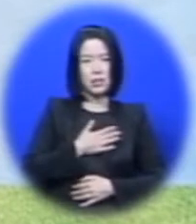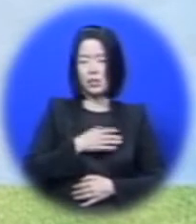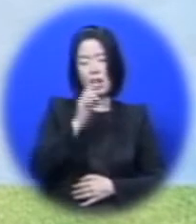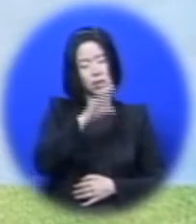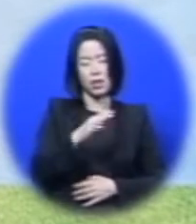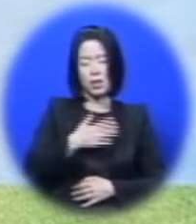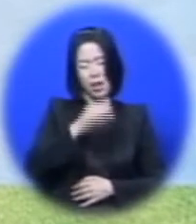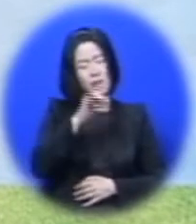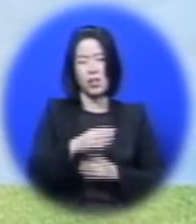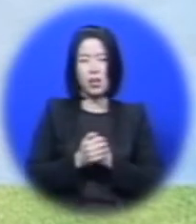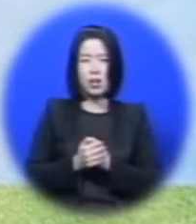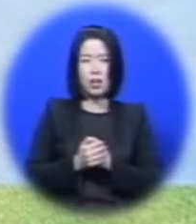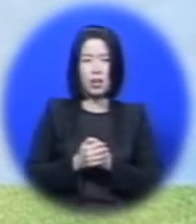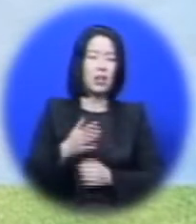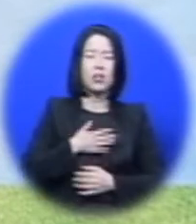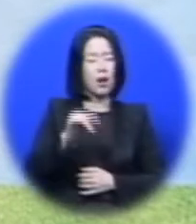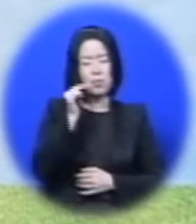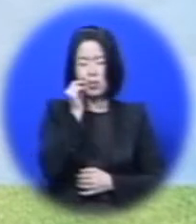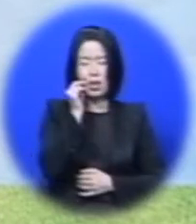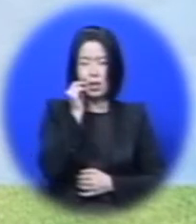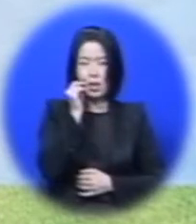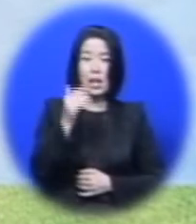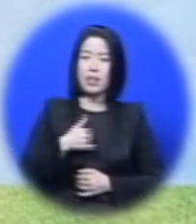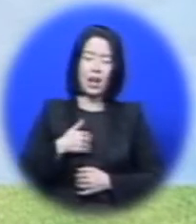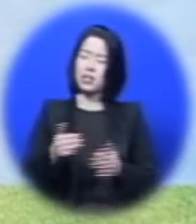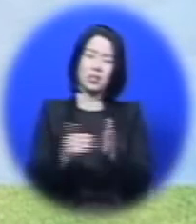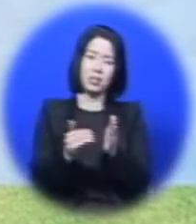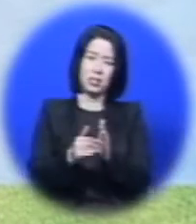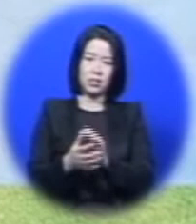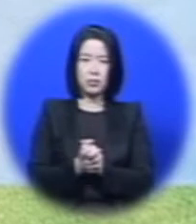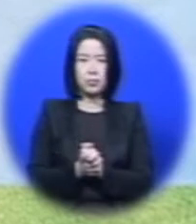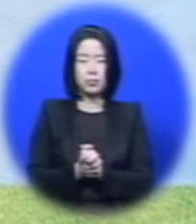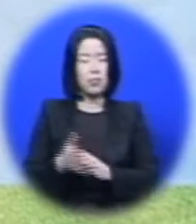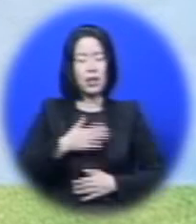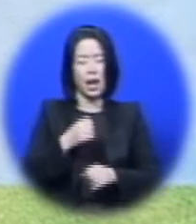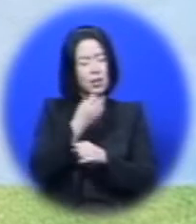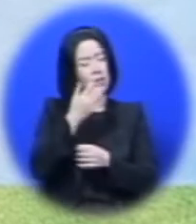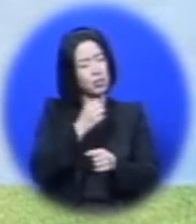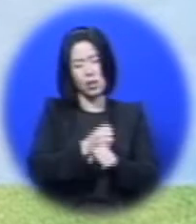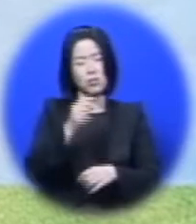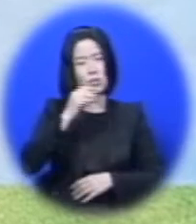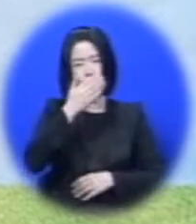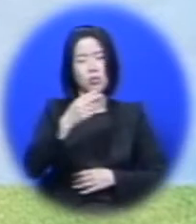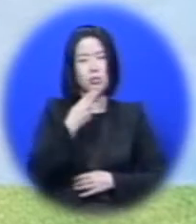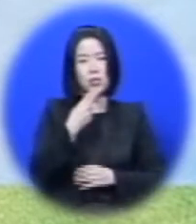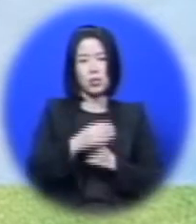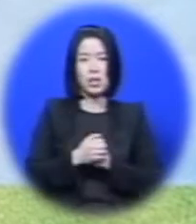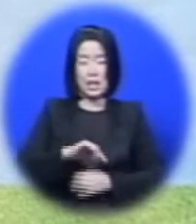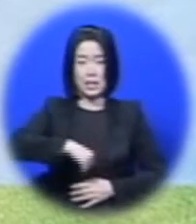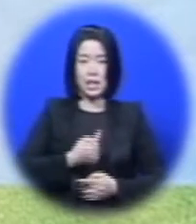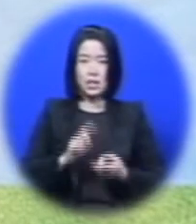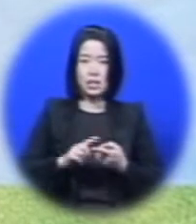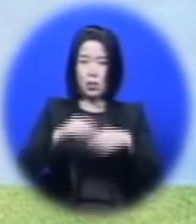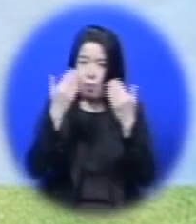나는 안 돼. 나는 못 해. 나는 끝이야. 나는 할 수가 없어. 자기 자신에